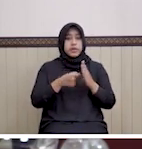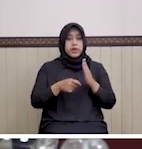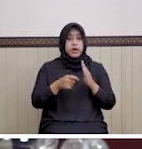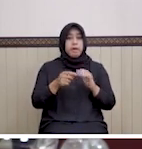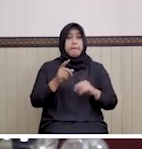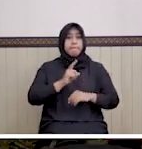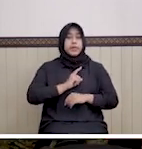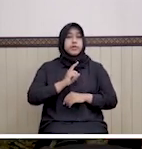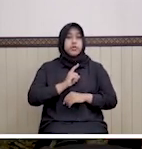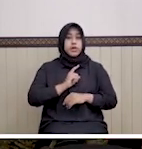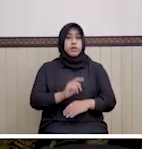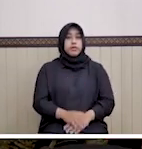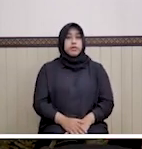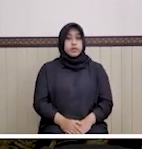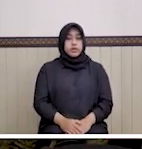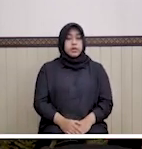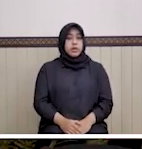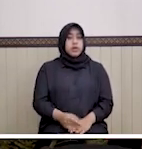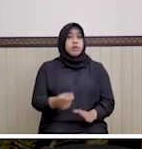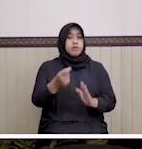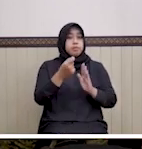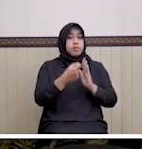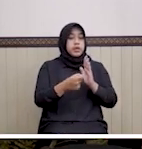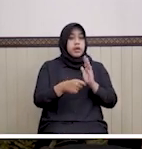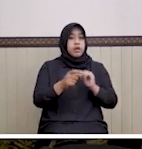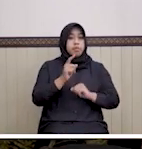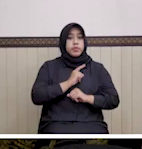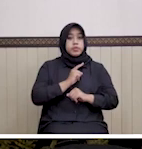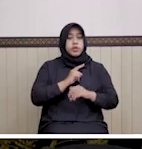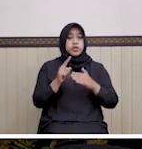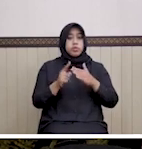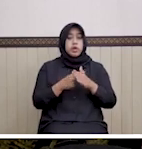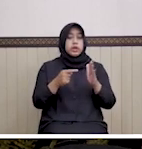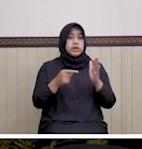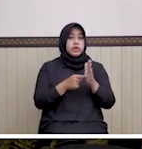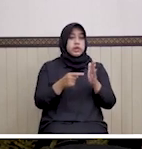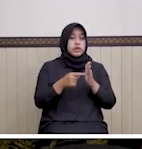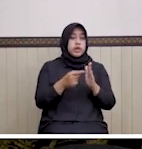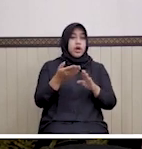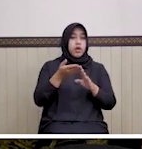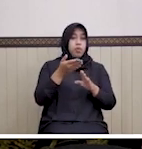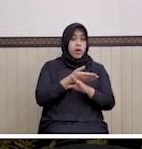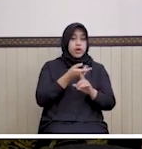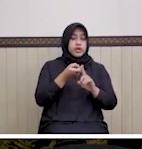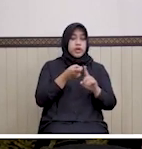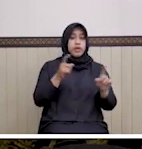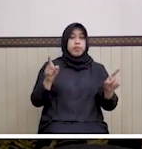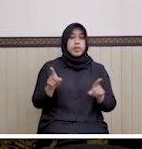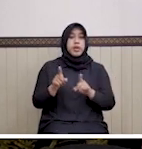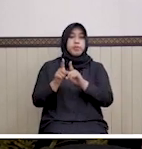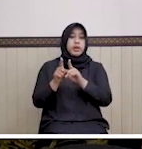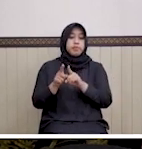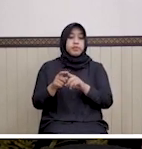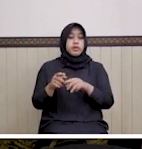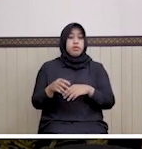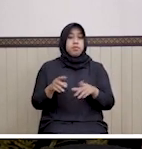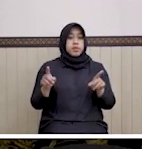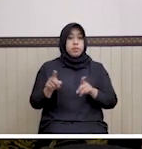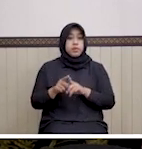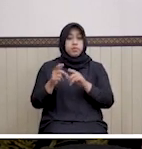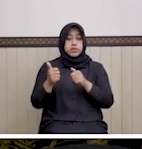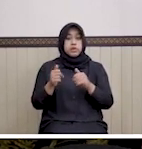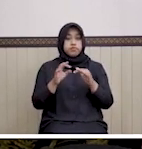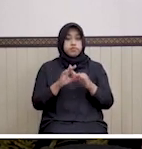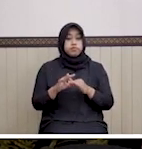personal penilaian personal itu dimulai dari titik awal adalah dari pendamping pendamping bisa bekerjasama